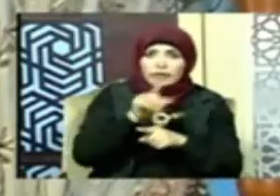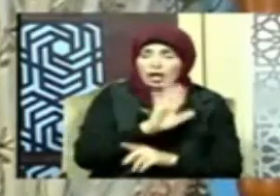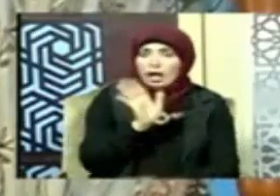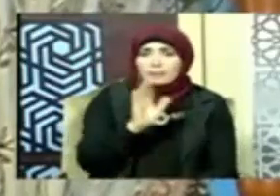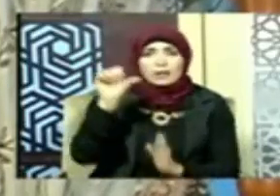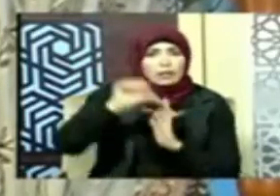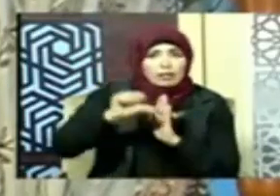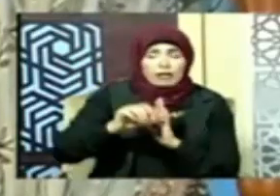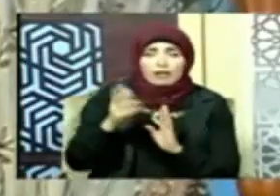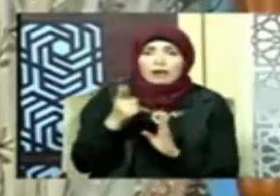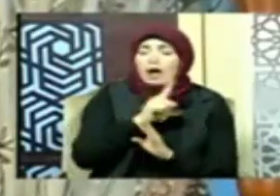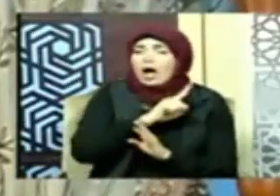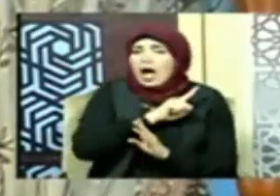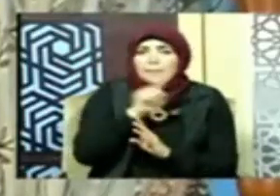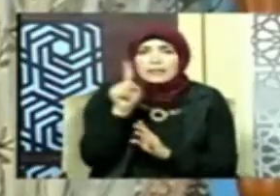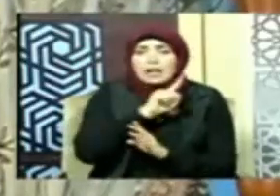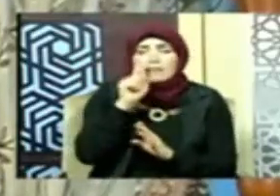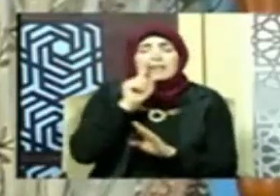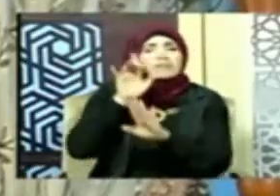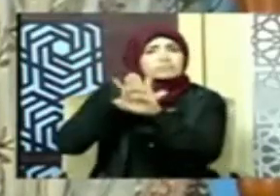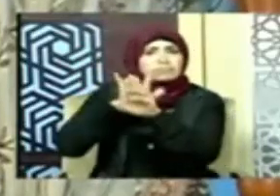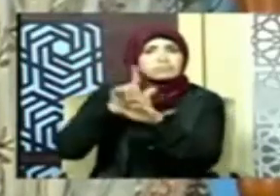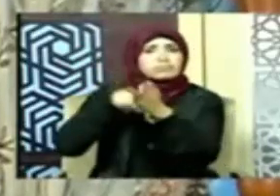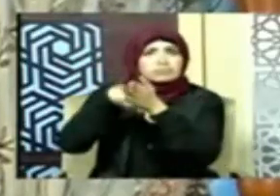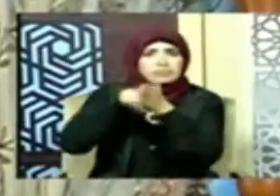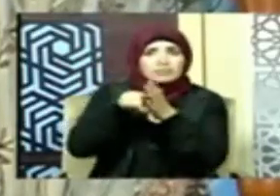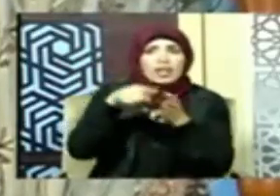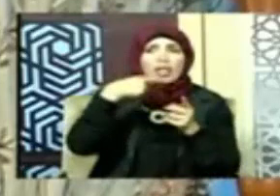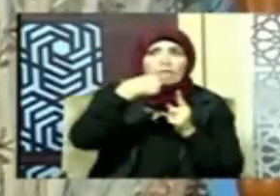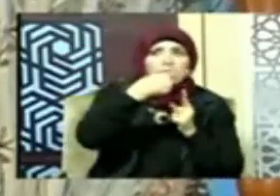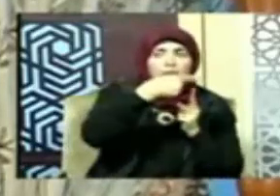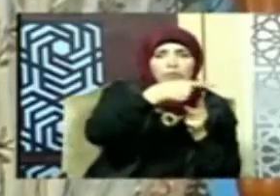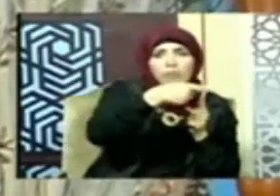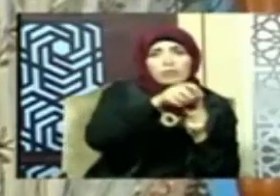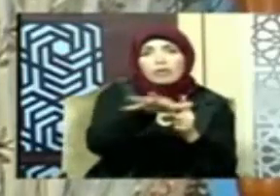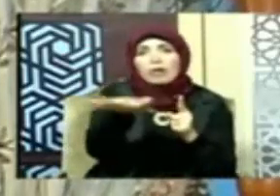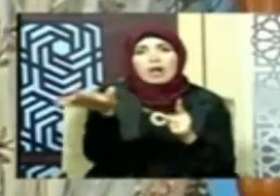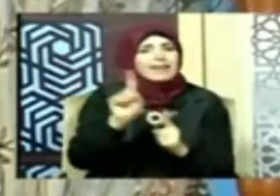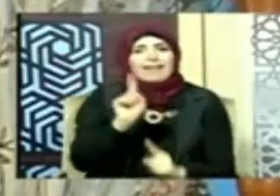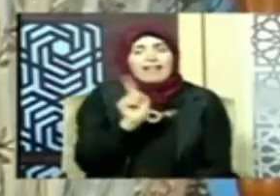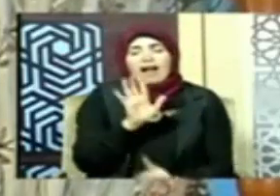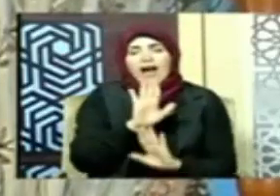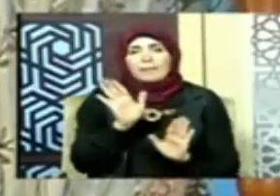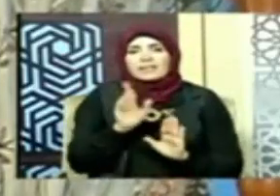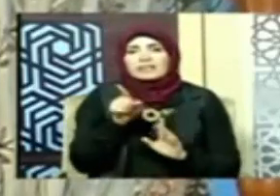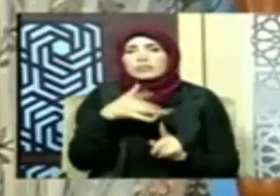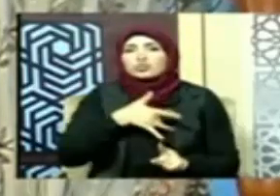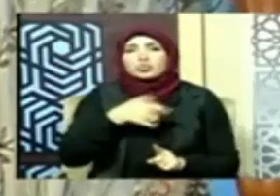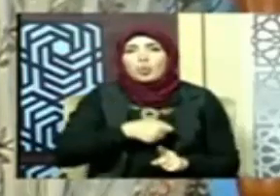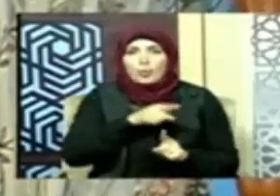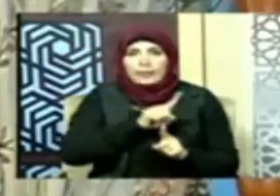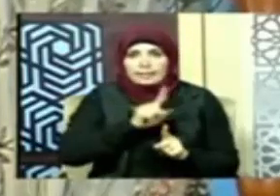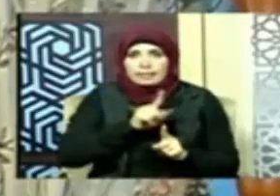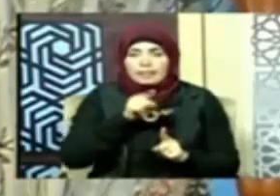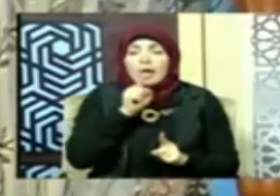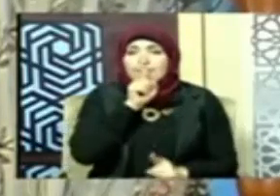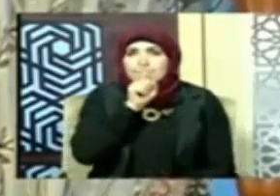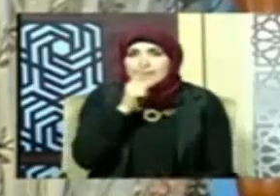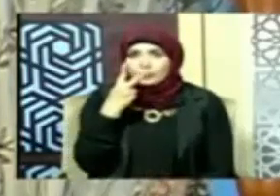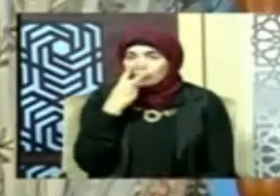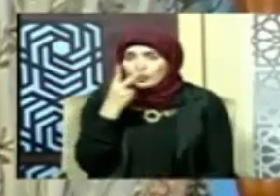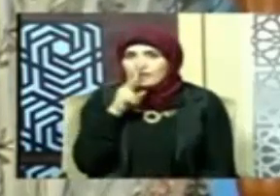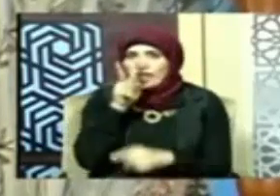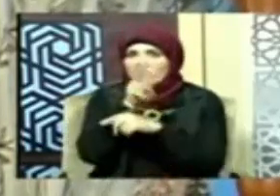بصخاب ولا بخواض في الأعراض. فما بالكم لو كان ذلك افتراء على